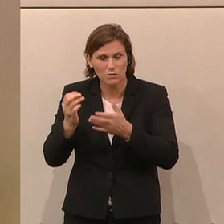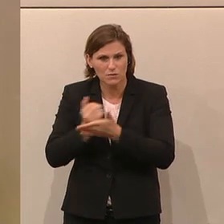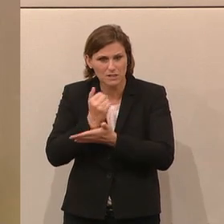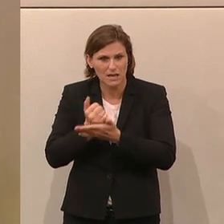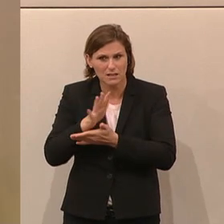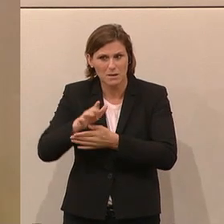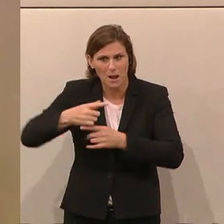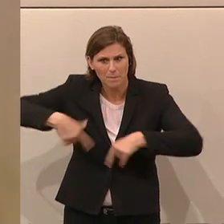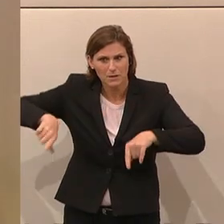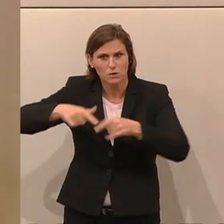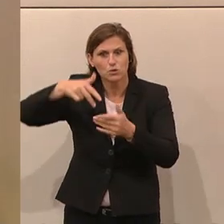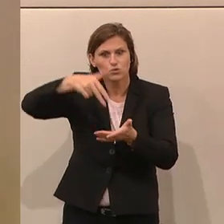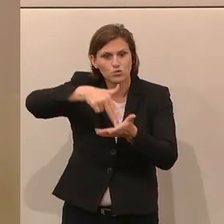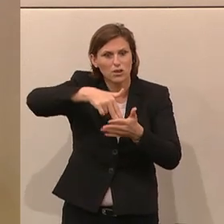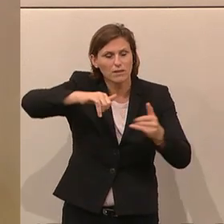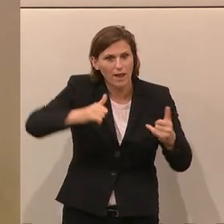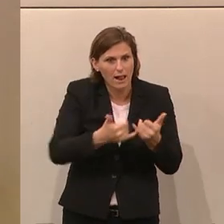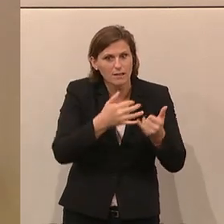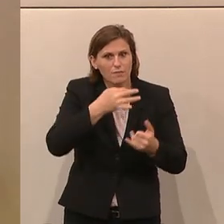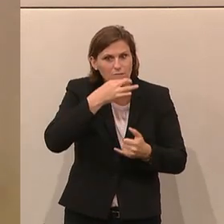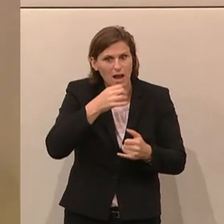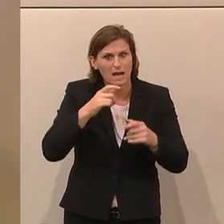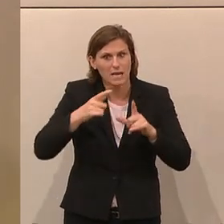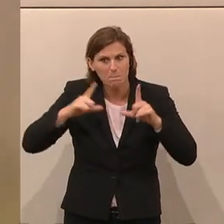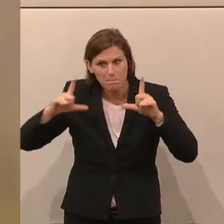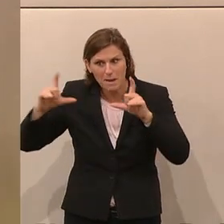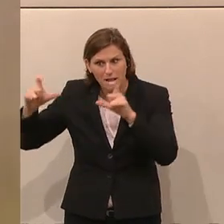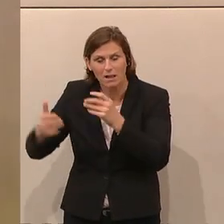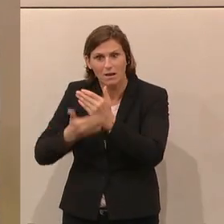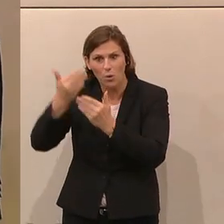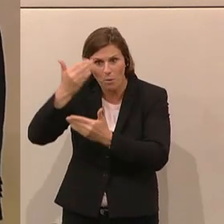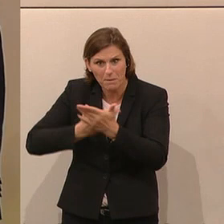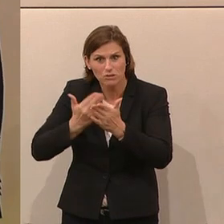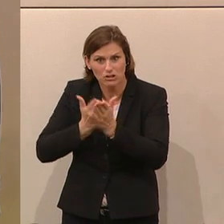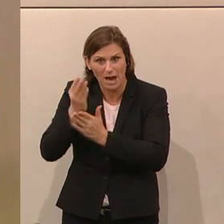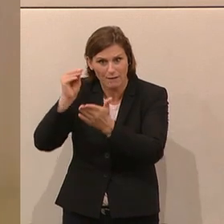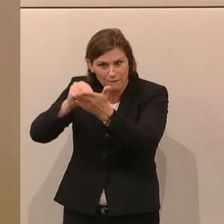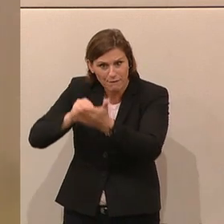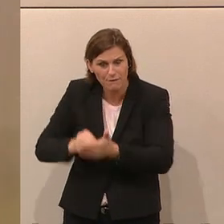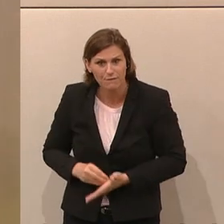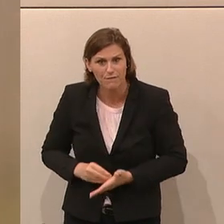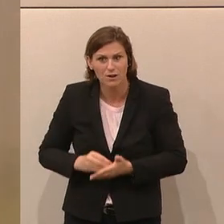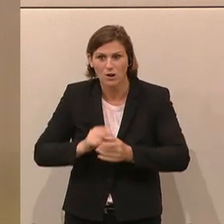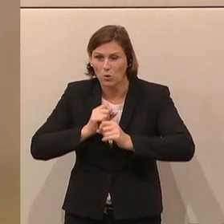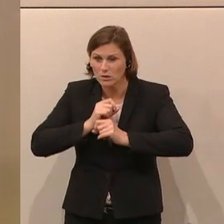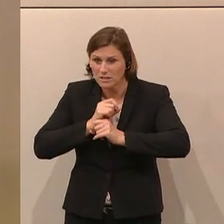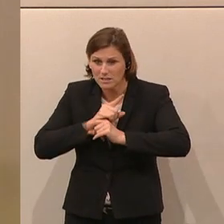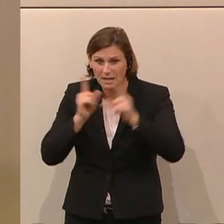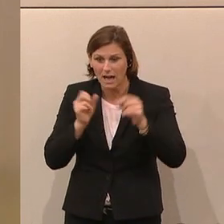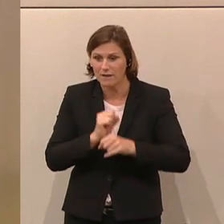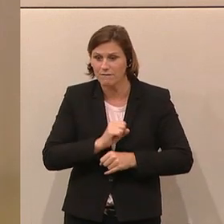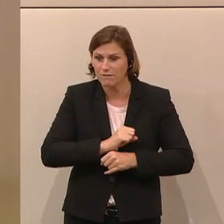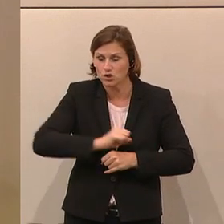die zuständigen Eltern dazu gefragt, ob die Bilder auf diese Art hier genutzt werden dürfen. Und das ist ein ganz klarer Verstoß gegen